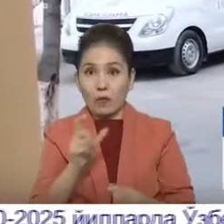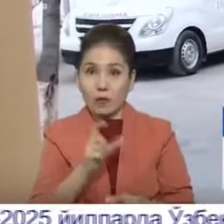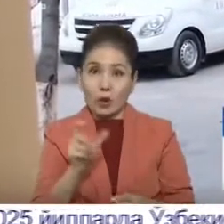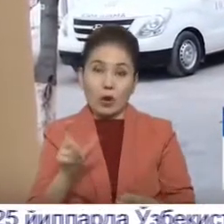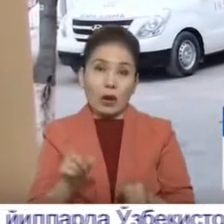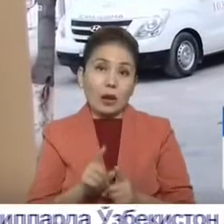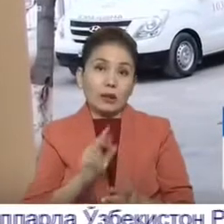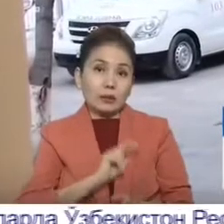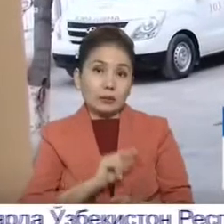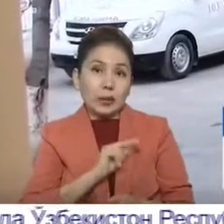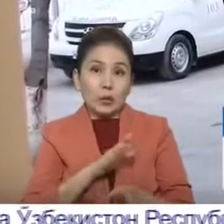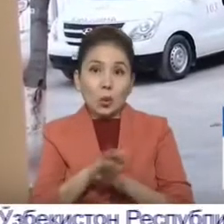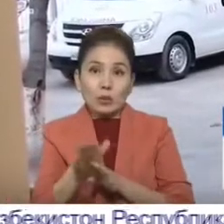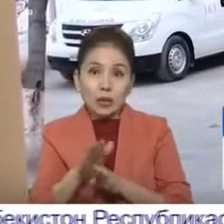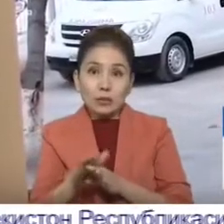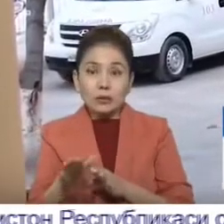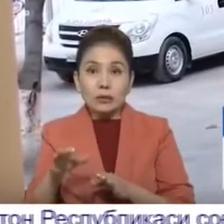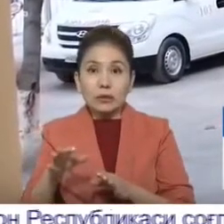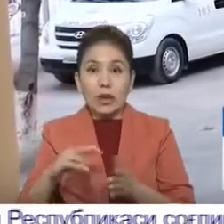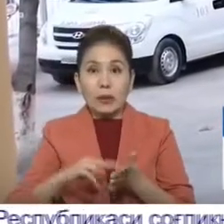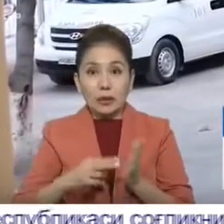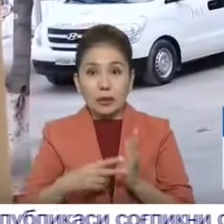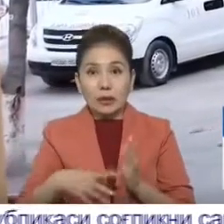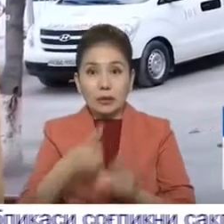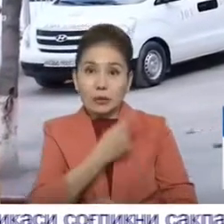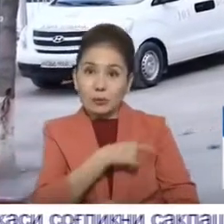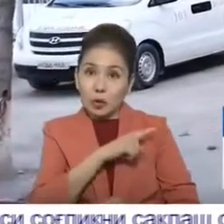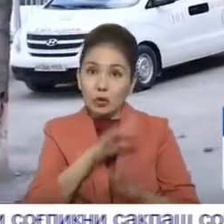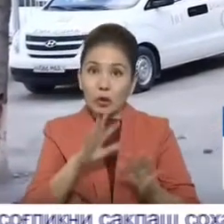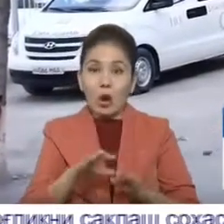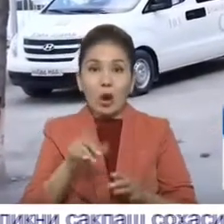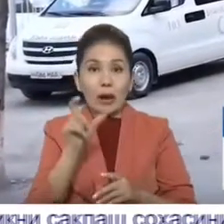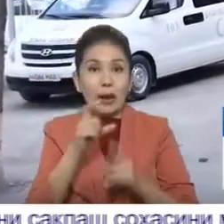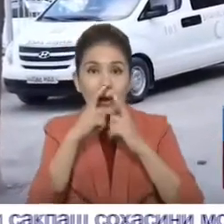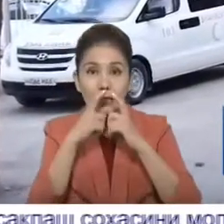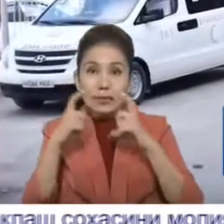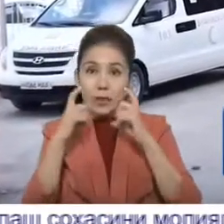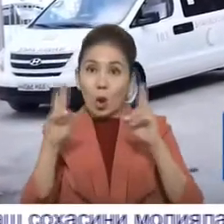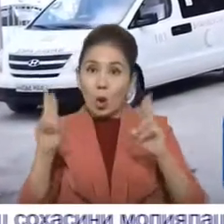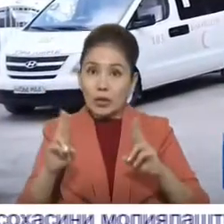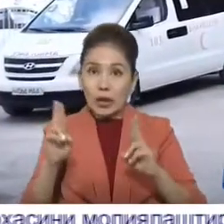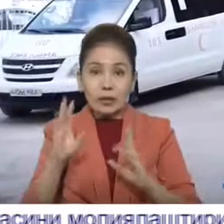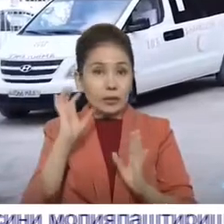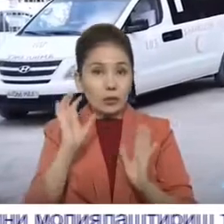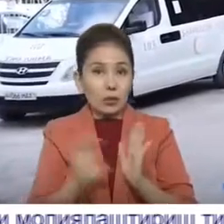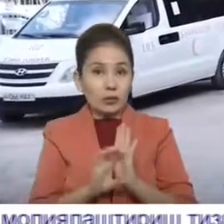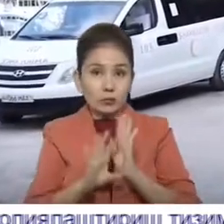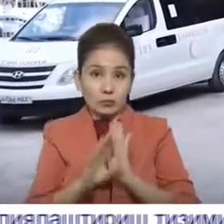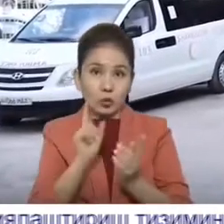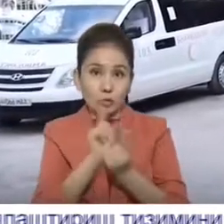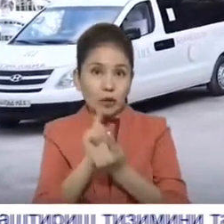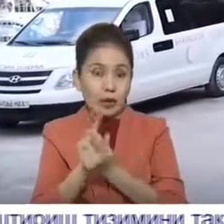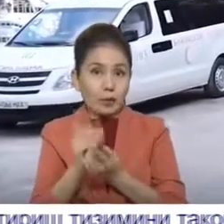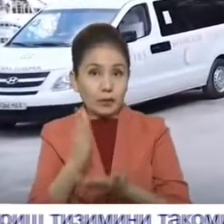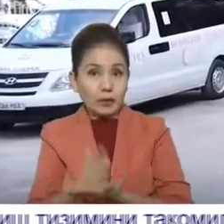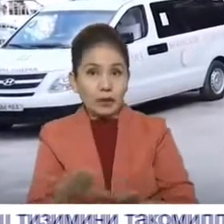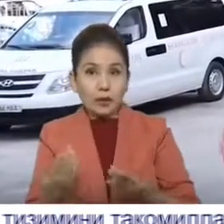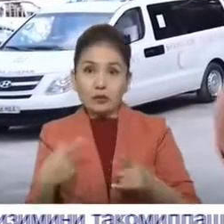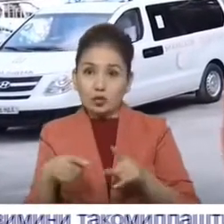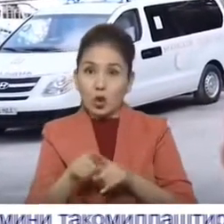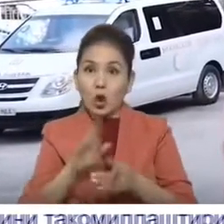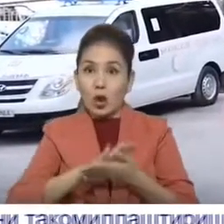xizmat ko'rsatish obyektlari ham qo'yingki, tibbiyot muassasalarida ham karantin qonun qoidalariga amal qilmaslik holatlari uchrayapti. Balki shu holatlar